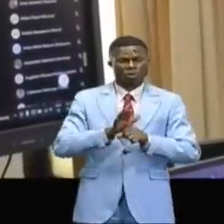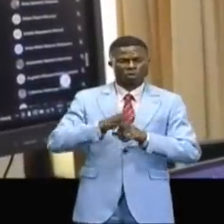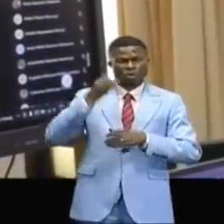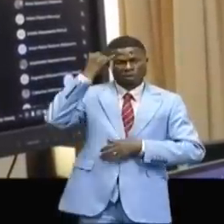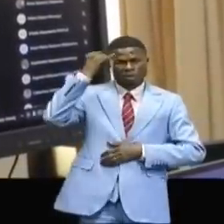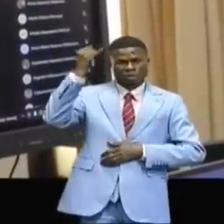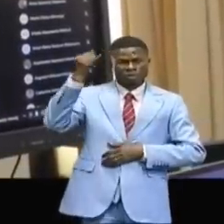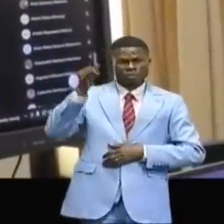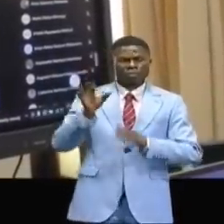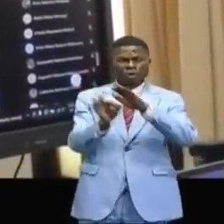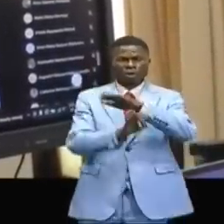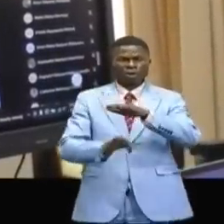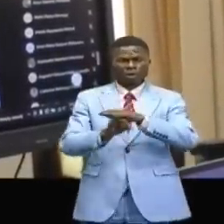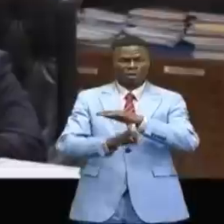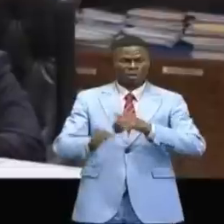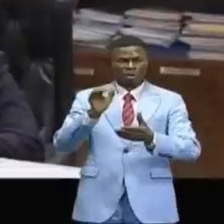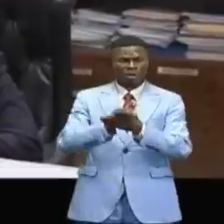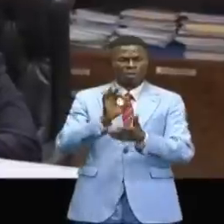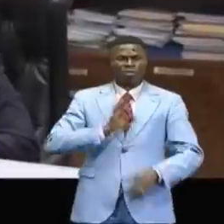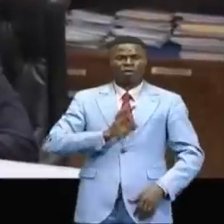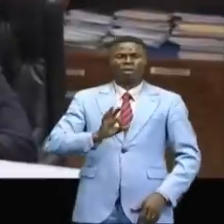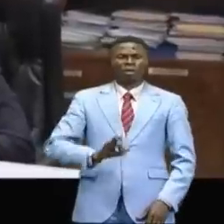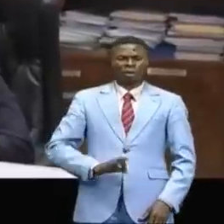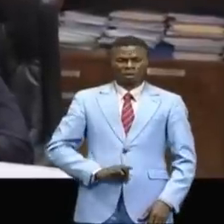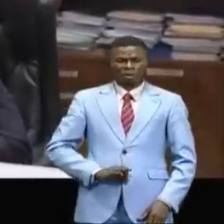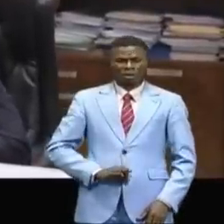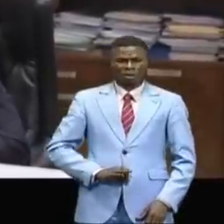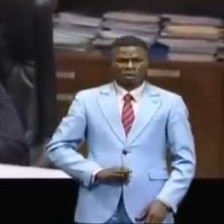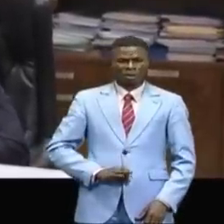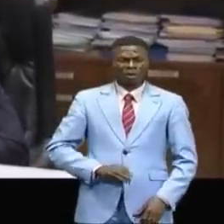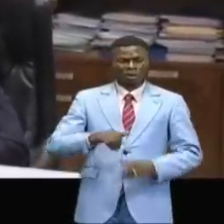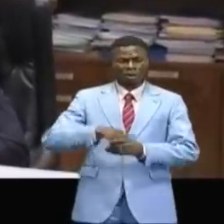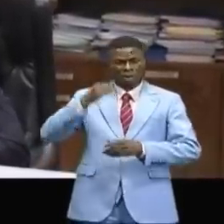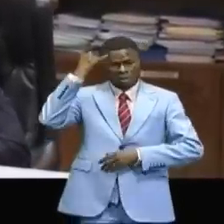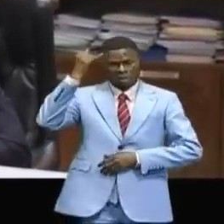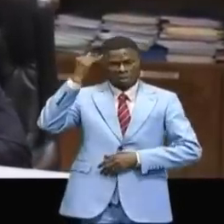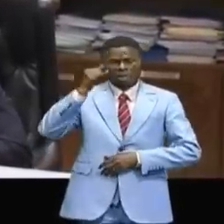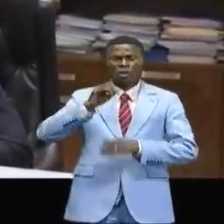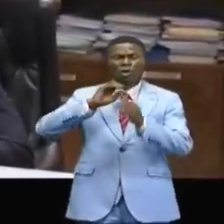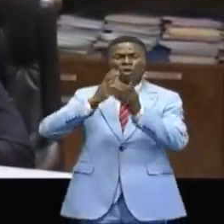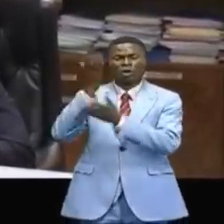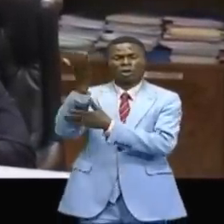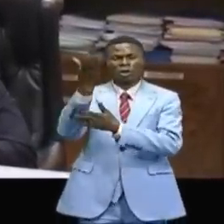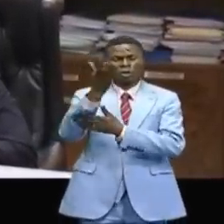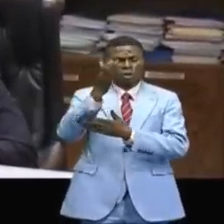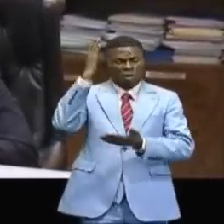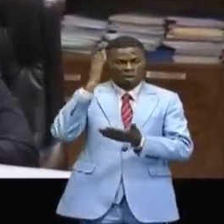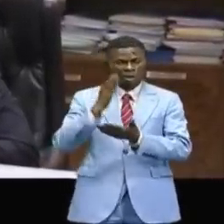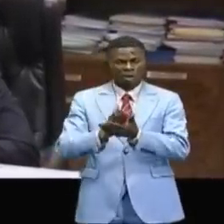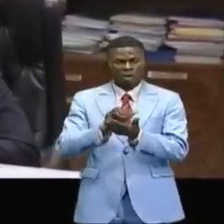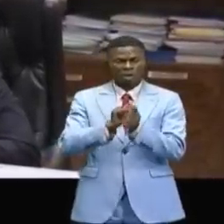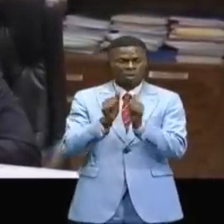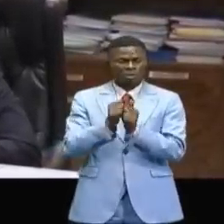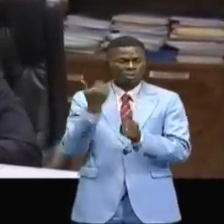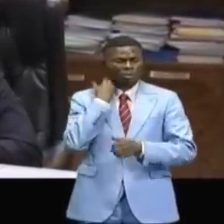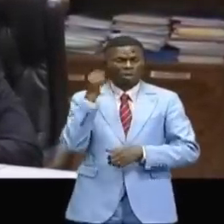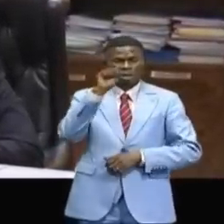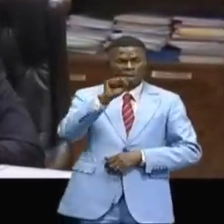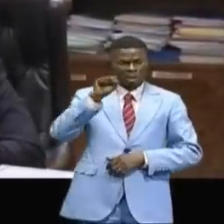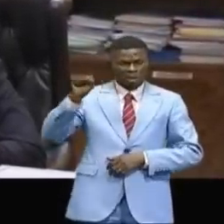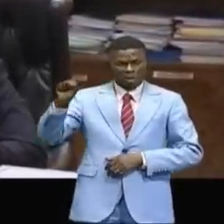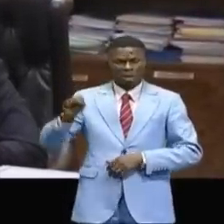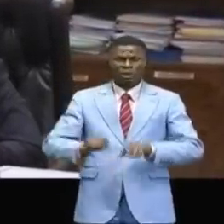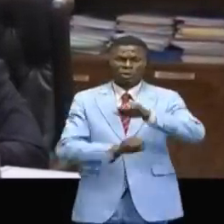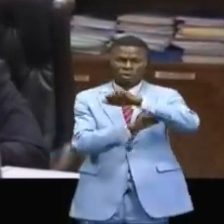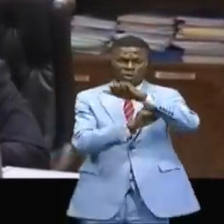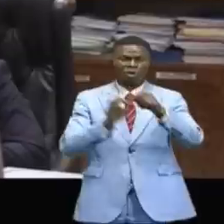l'initiative de la Fondation Denis Nyakeru Tshisekedi qui, dans le cadre de son plaidoyer sur la lutte contre la drépanocytose, a soutenu